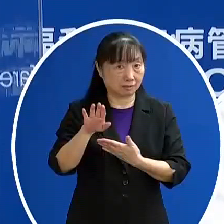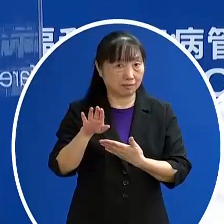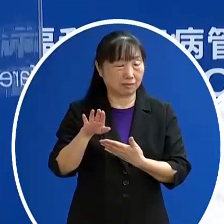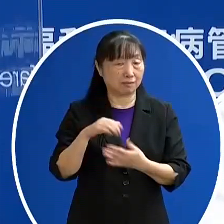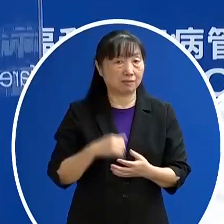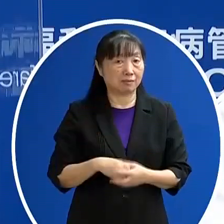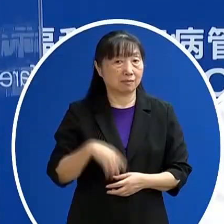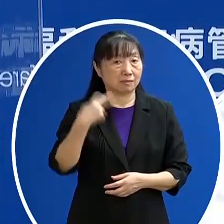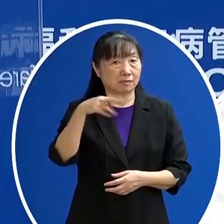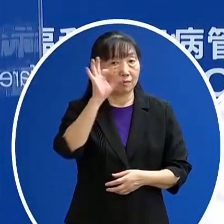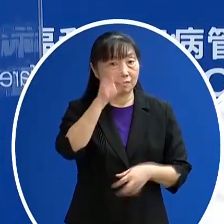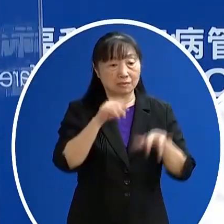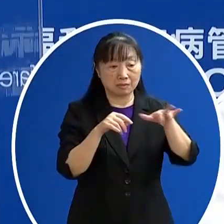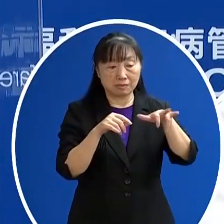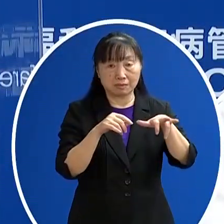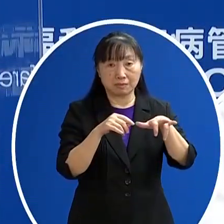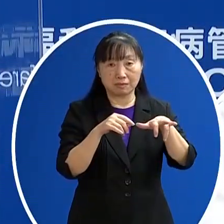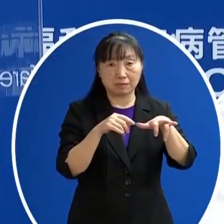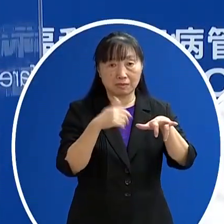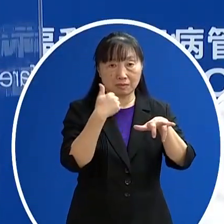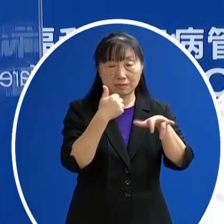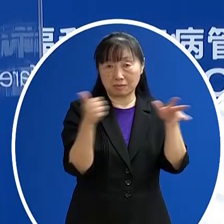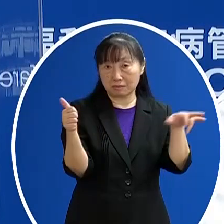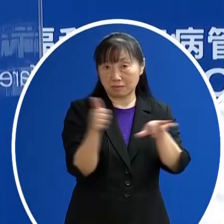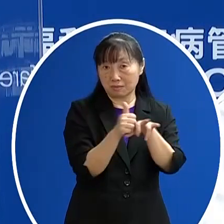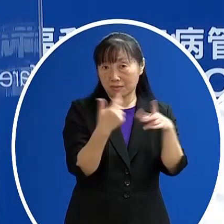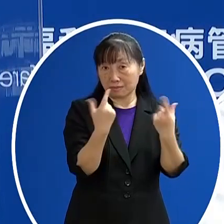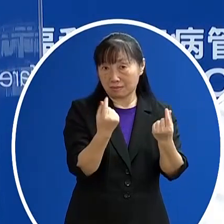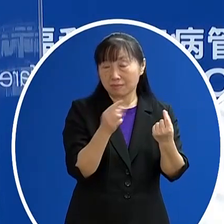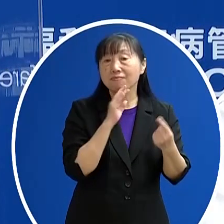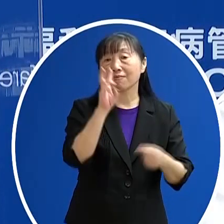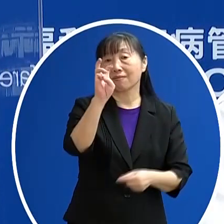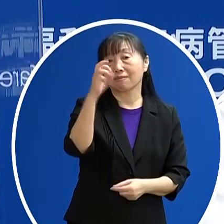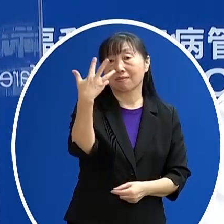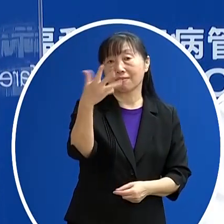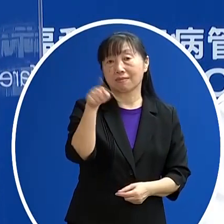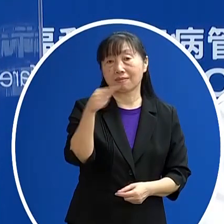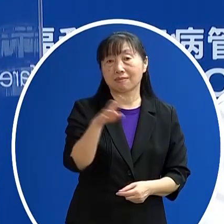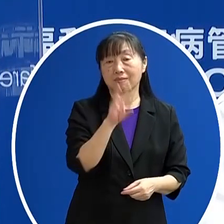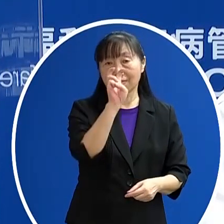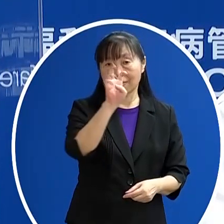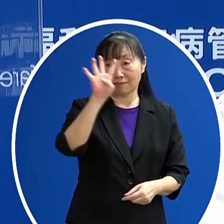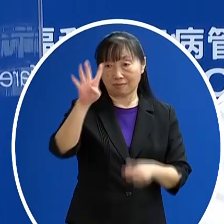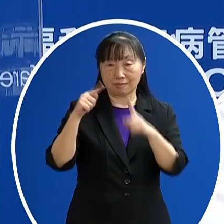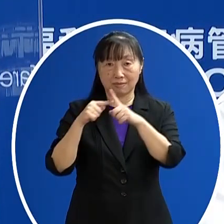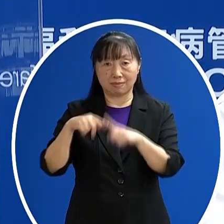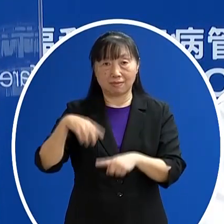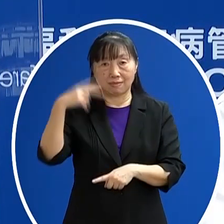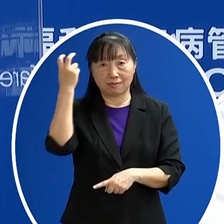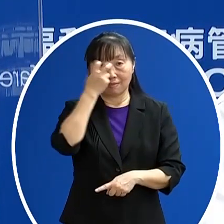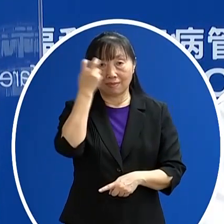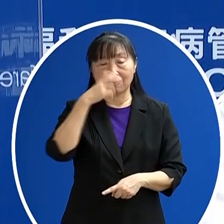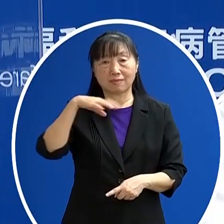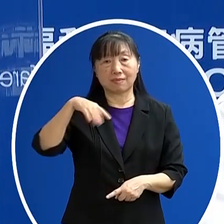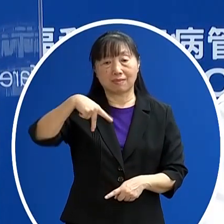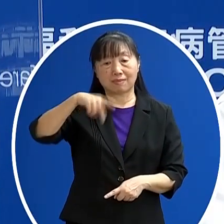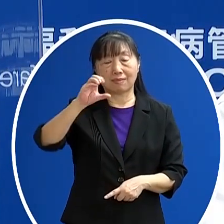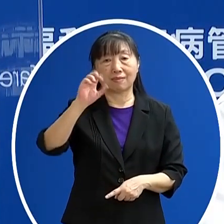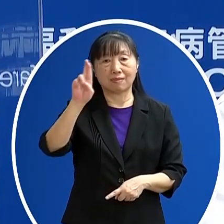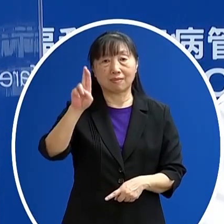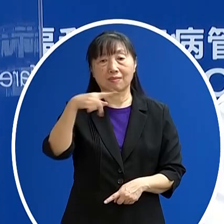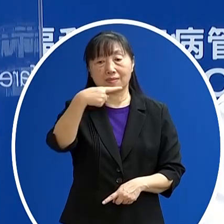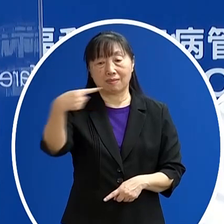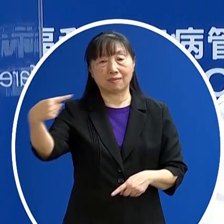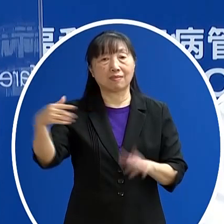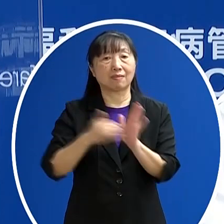性。 同班机的接触者有38位，那其中34位已经 PCR 检验是阴性，